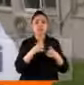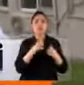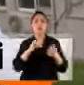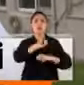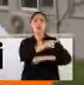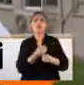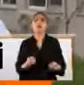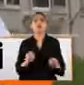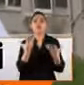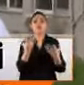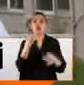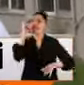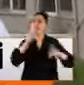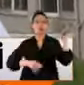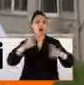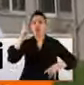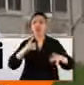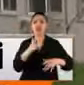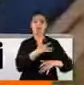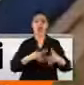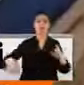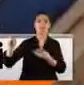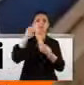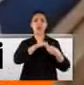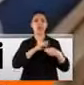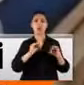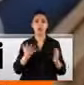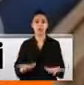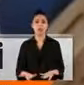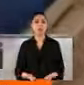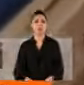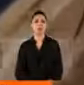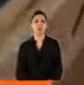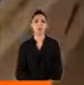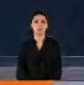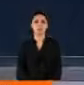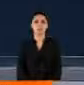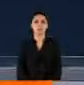azalabiliyor. Nadir de olsa hani kalp nakline kadar gidebiliyor.